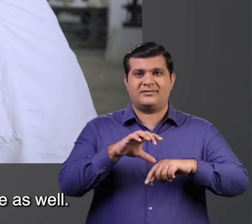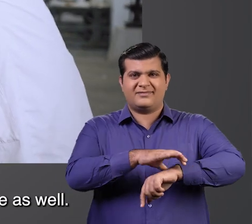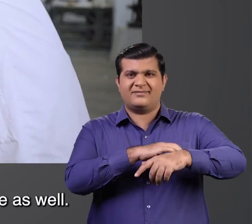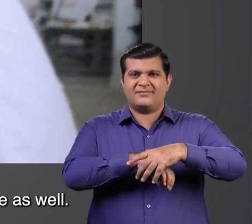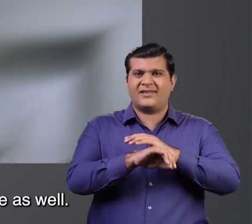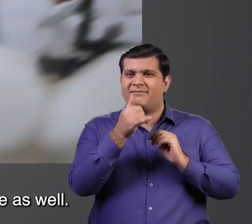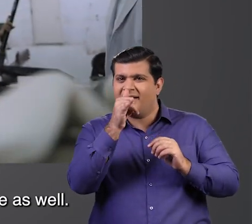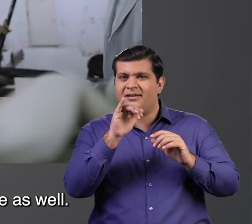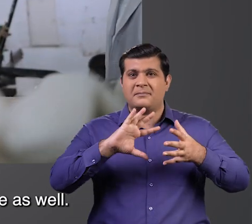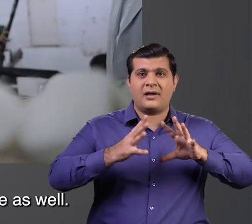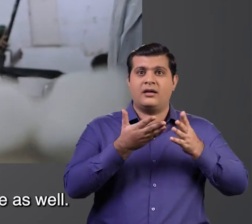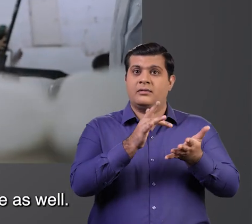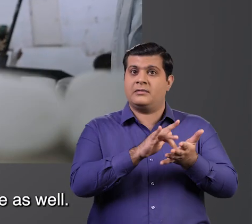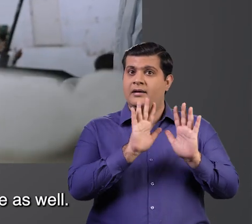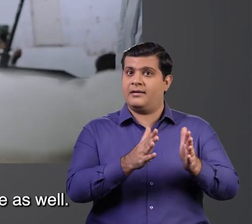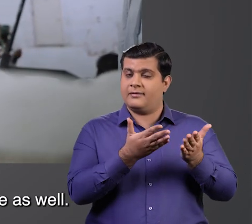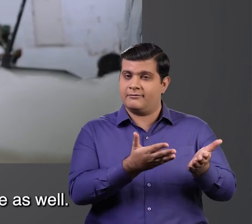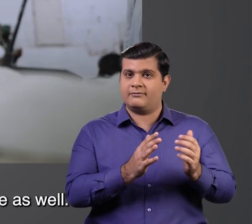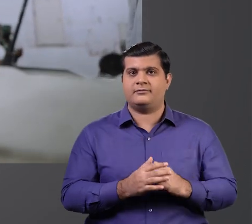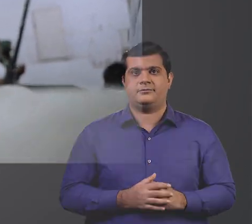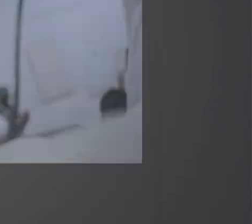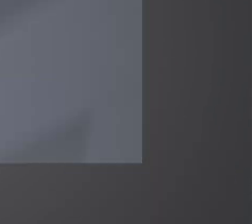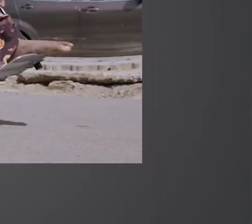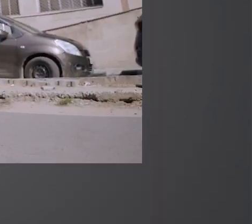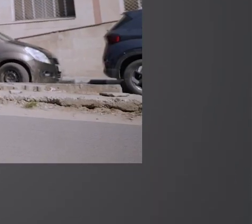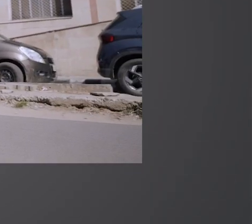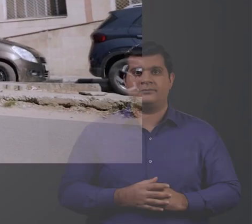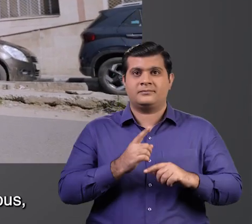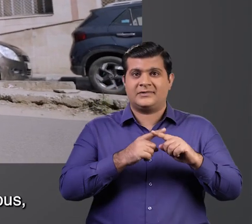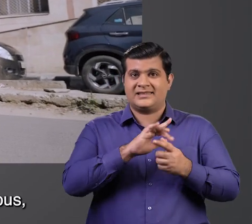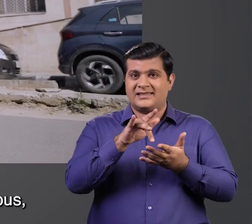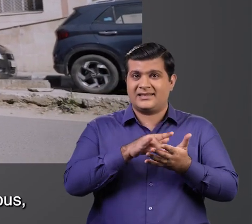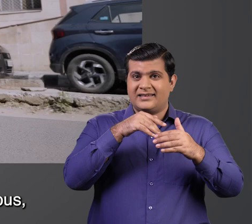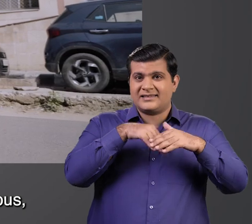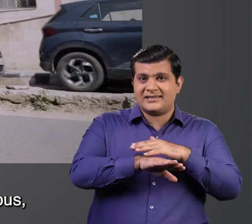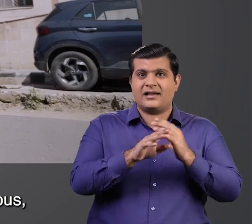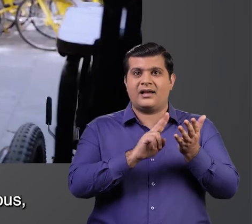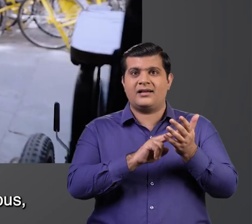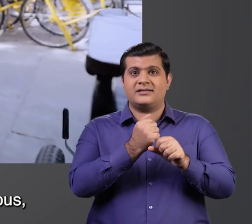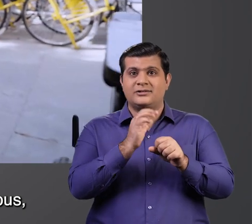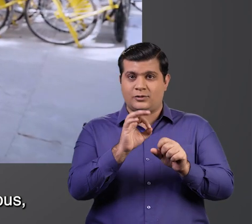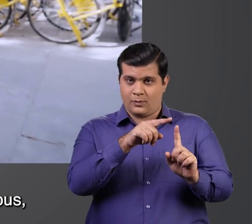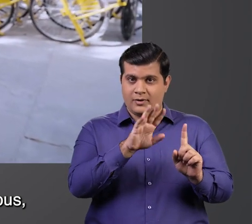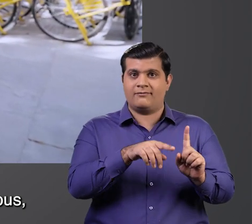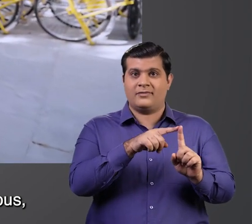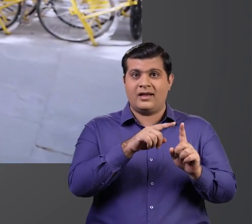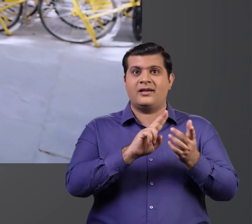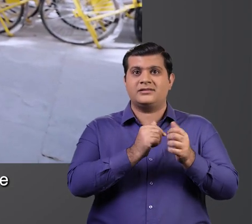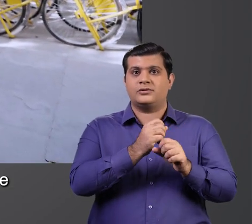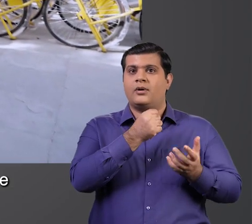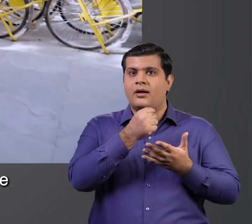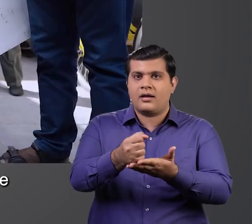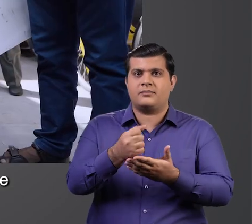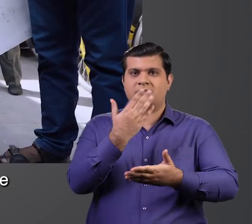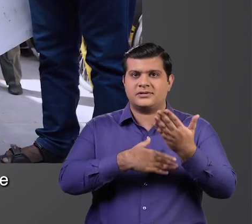एवं कैलिपर्स और लिंब मैन्युफैक्चरिंग यूनिट भी हैं। सेंटर के कैंपस में स्थित NGO के साथ मिलकर